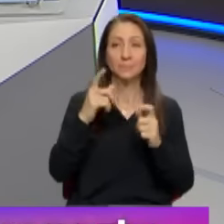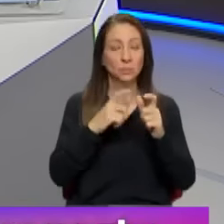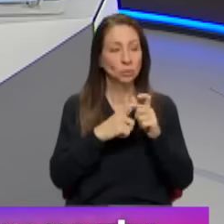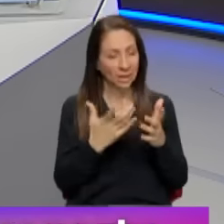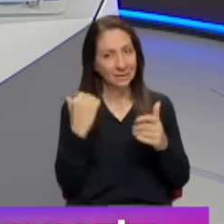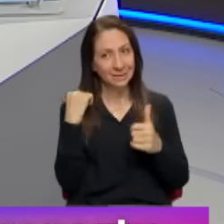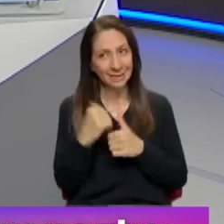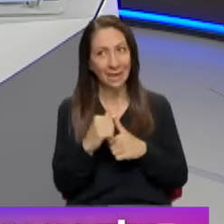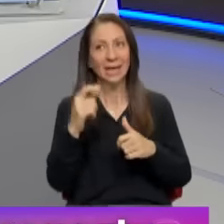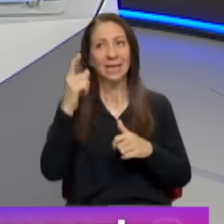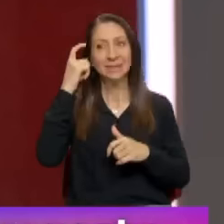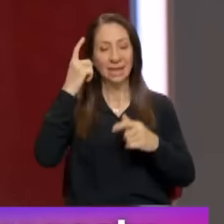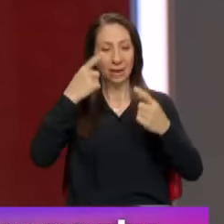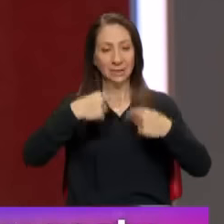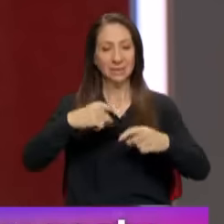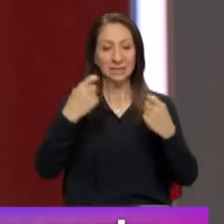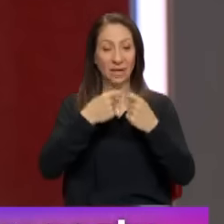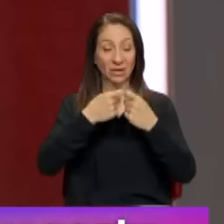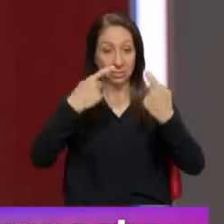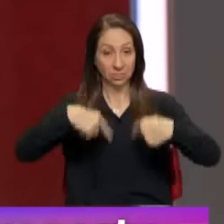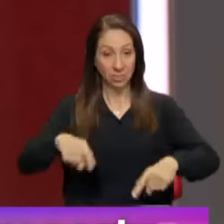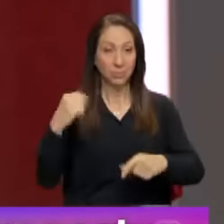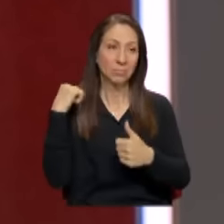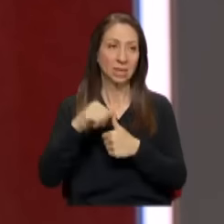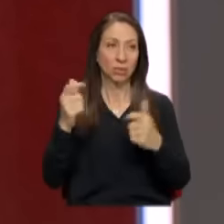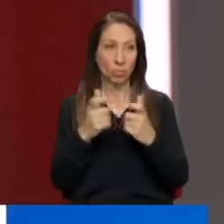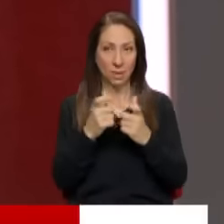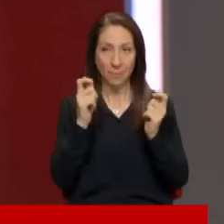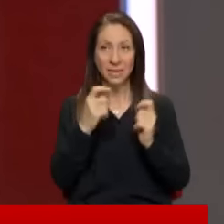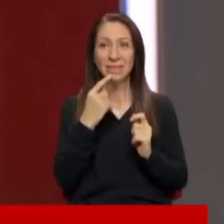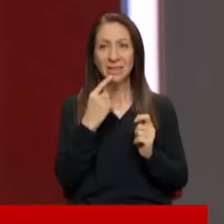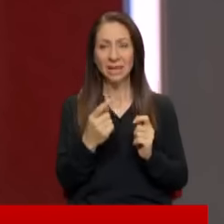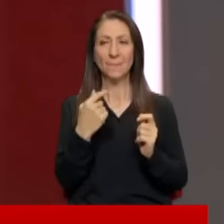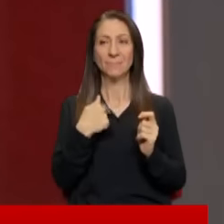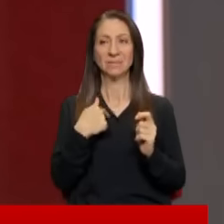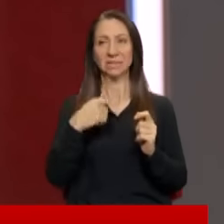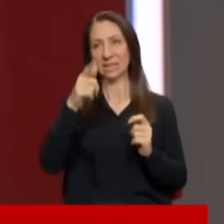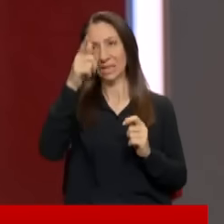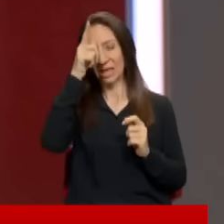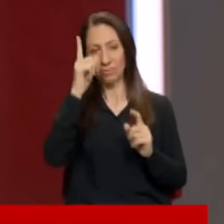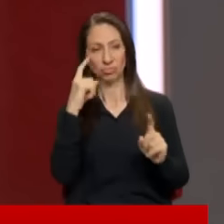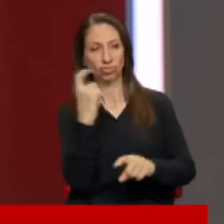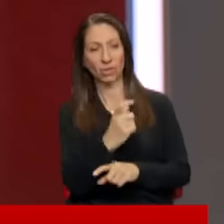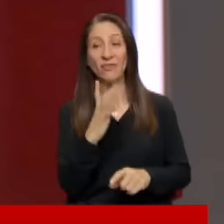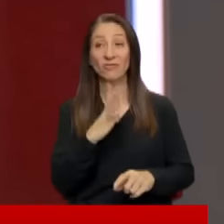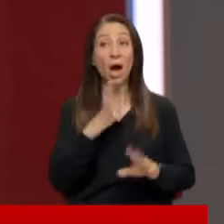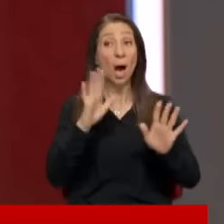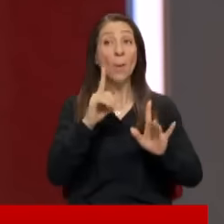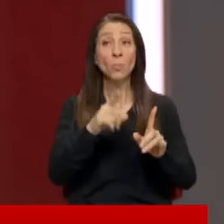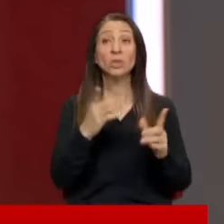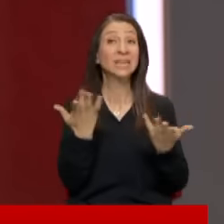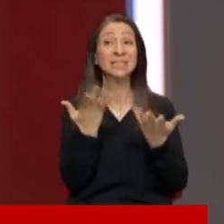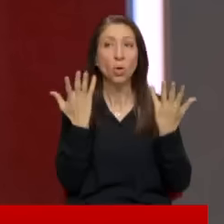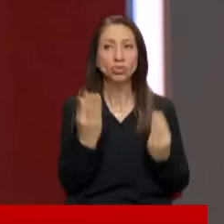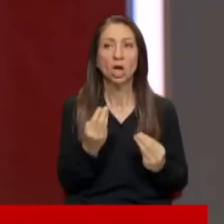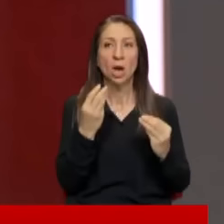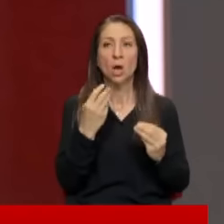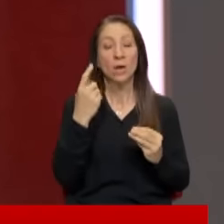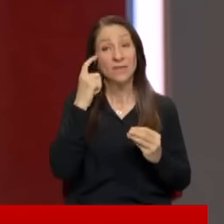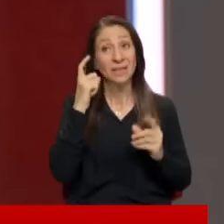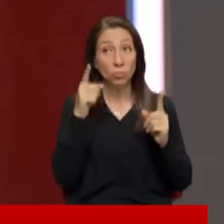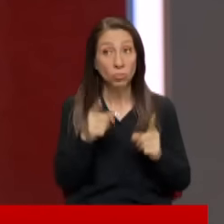bir kez daha. İsrail kabinesi, savaş kabinesi bir kez daha toplandı dün. Dediler ki biz İran'a bir karşılık vereceğiz. Ama bu karşılık nasıl olacak? Önemlisi